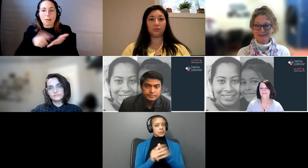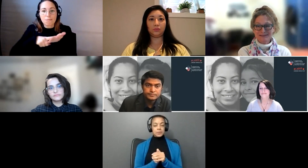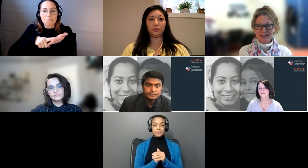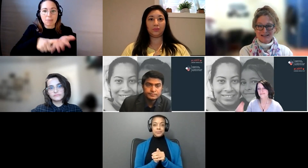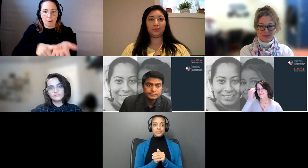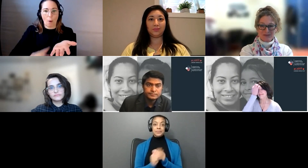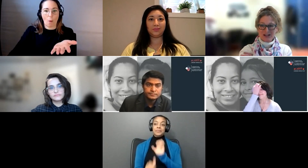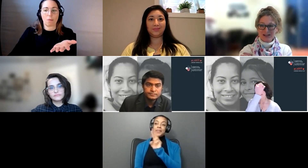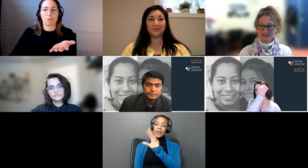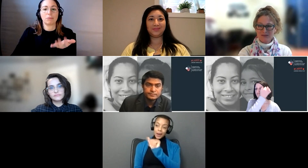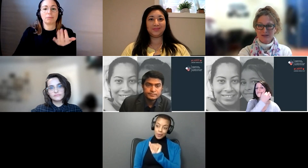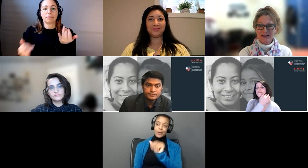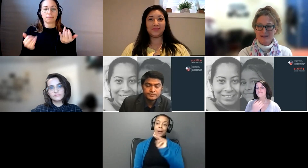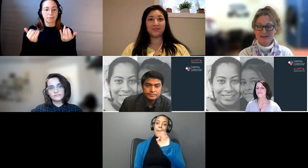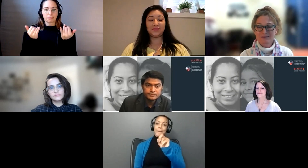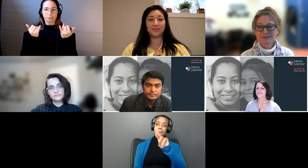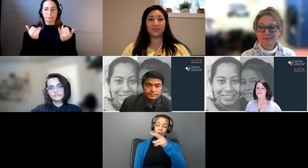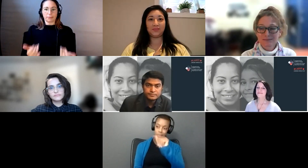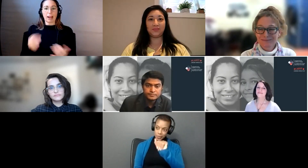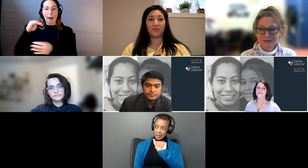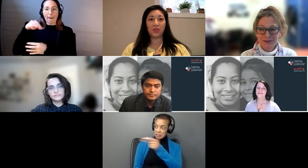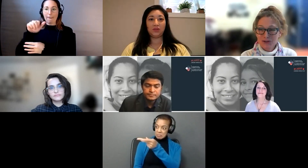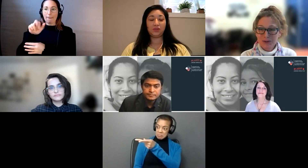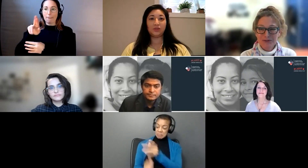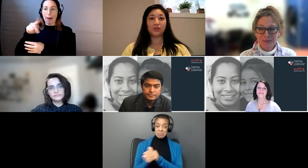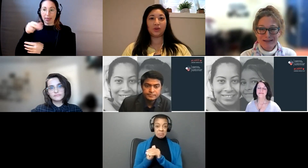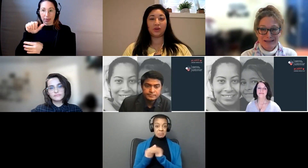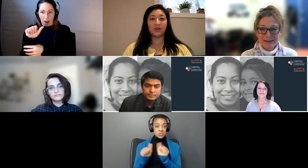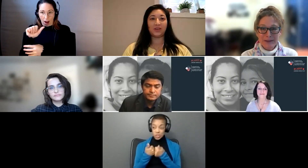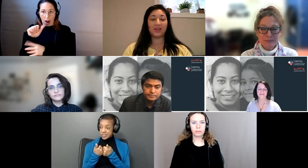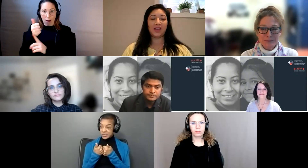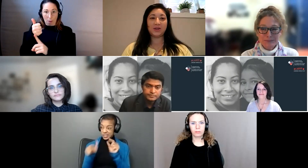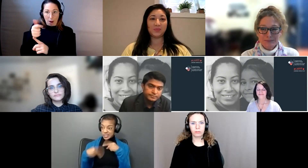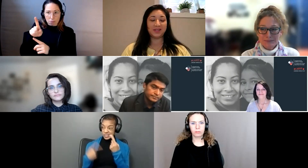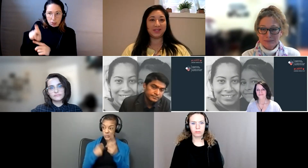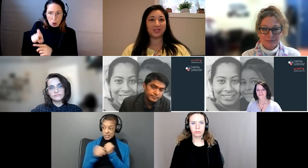Donc, maintenant, Marthe, est-ce que tu as eu des difficultés durant les